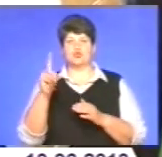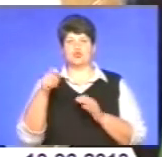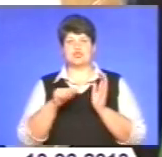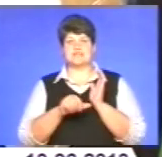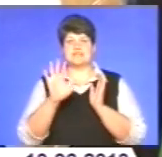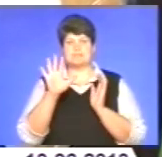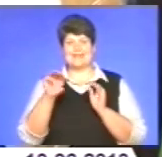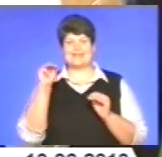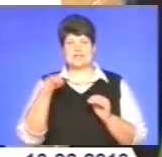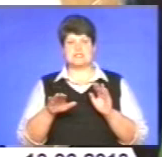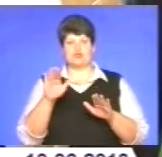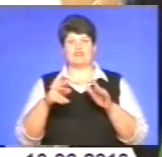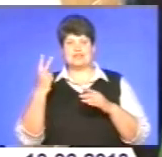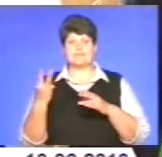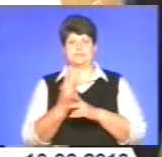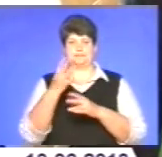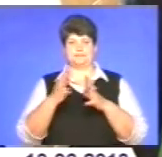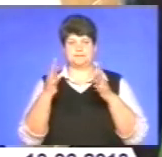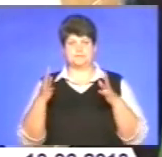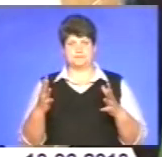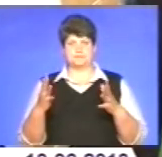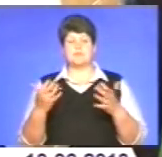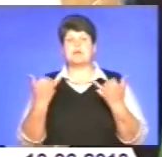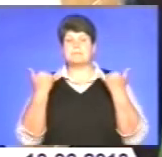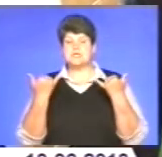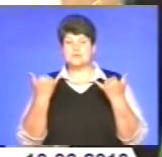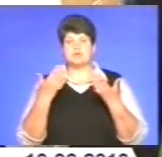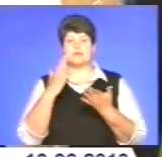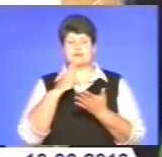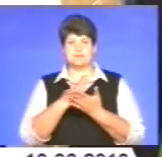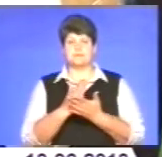2 165 000 тонн. Це майже вдвічі. Ми сьогодні є у нас приклади